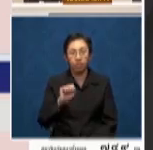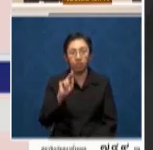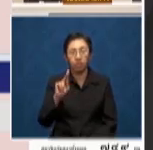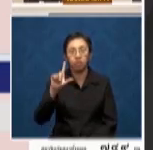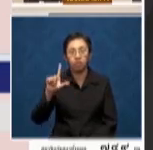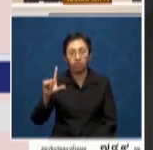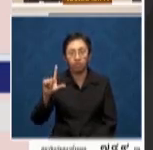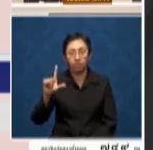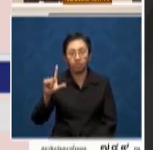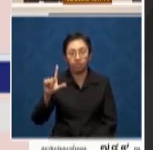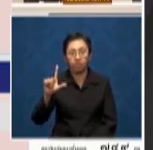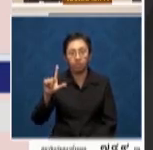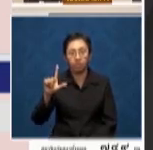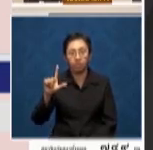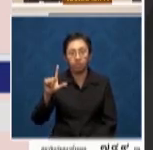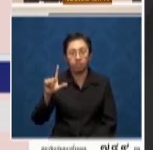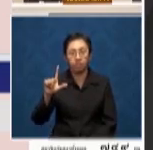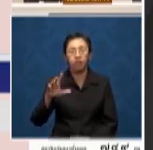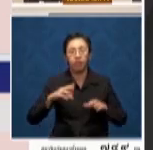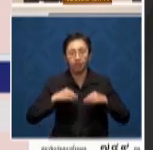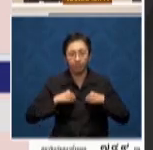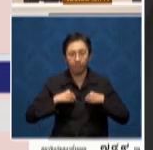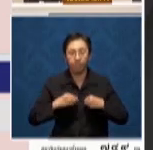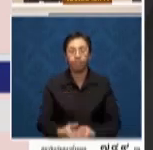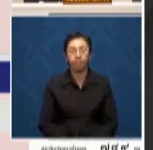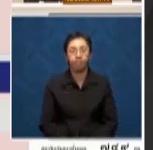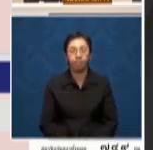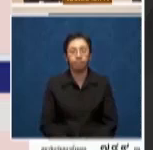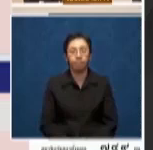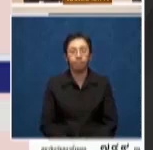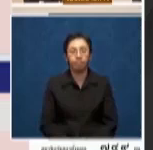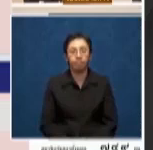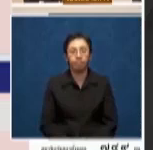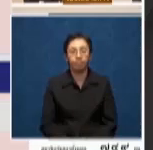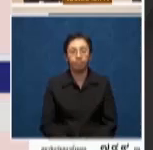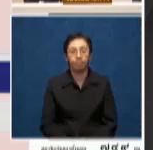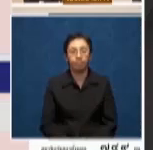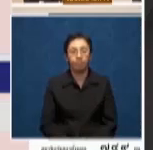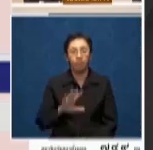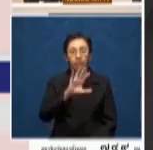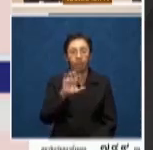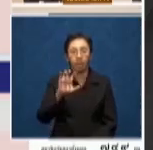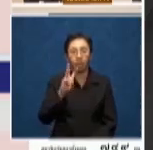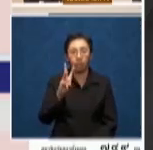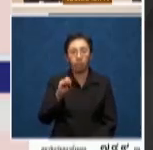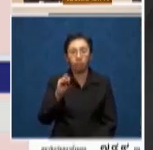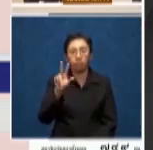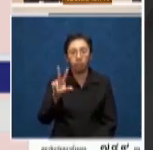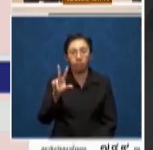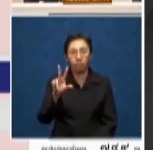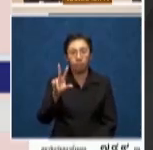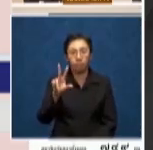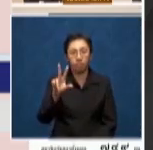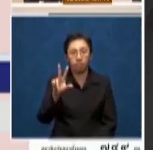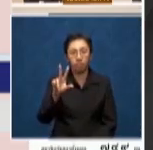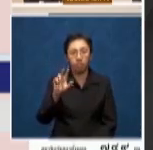ขณะที่บรรยากาศรอบๆรัฐสภาตั้งแต่ช่วงบ่ายที่ผ่านมาบริเวณ4แยกเกียรติกายถนนทหารและถนน3เสนทางตำรวจนครบ